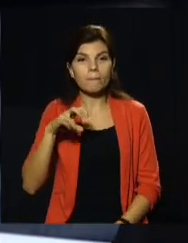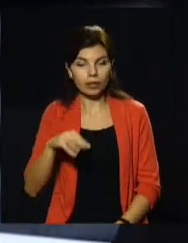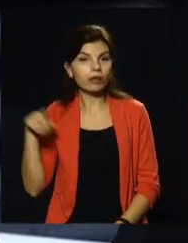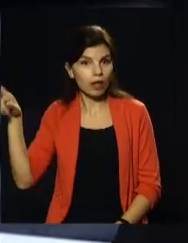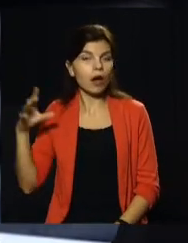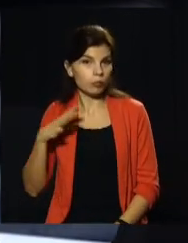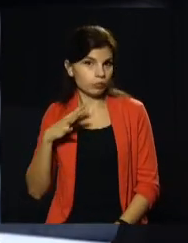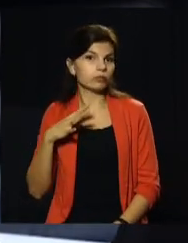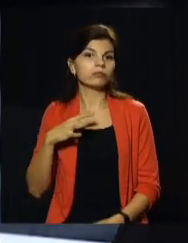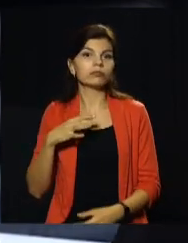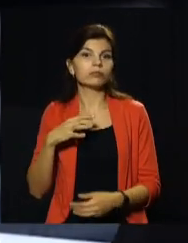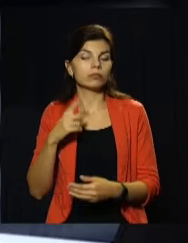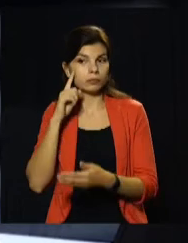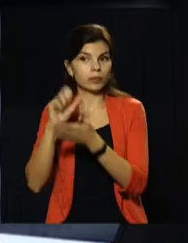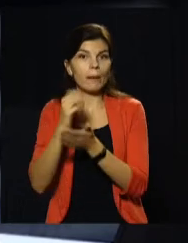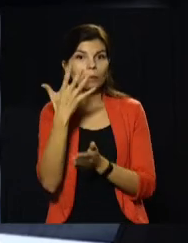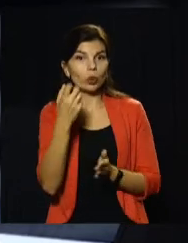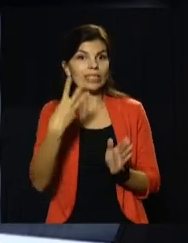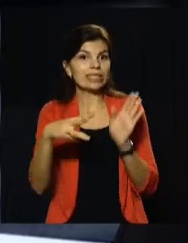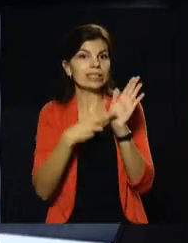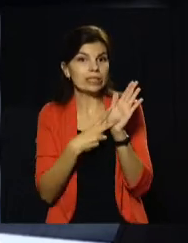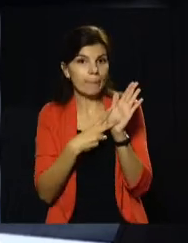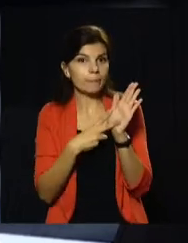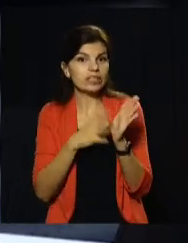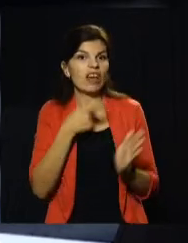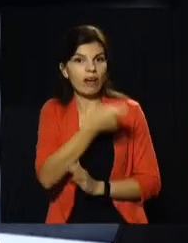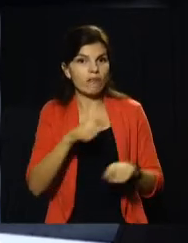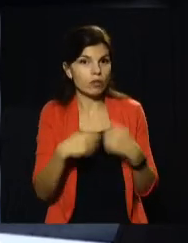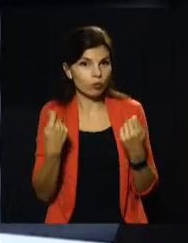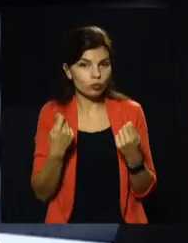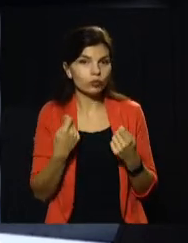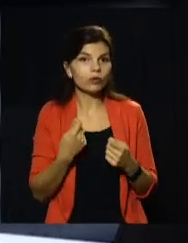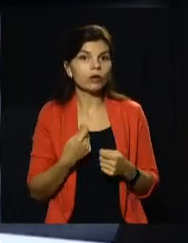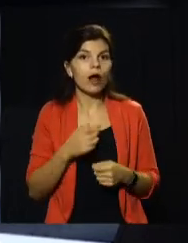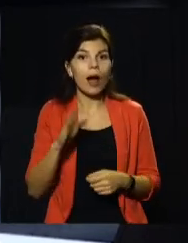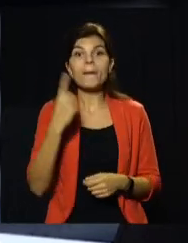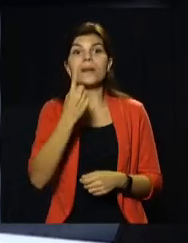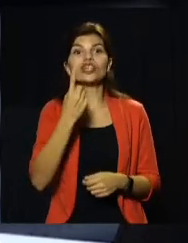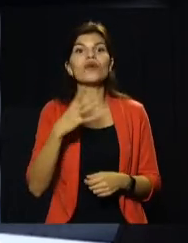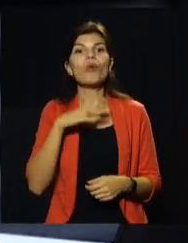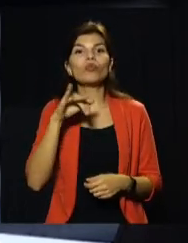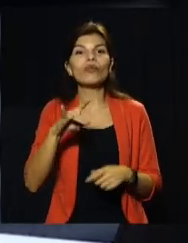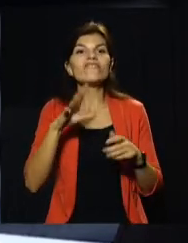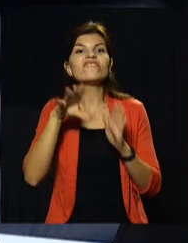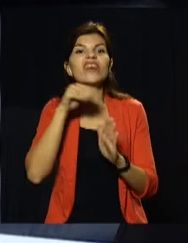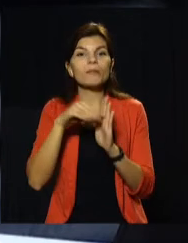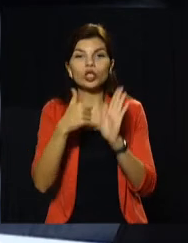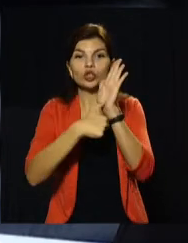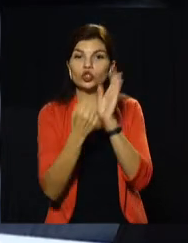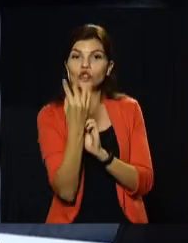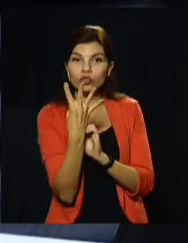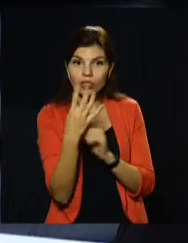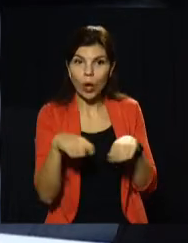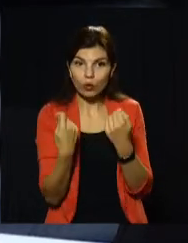всього 537 заяв, а під час першого туру президентських виборів